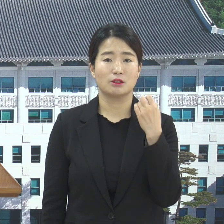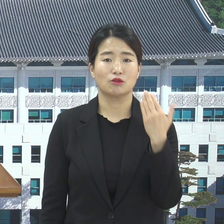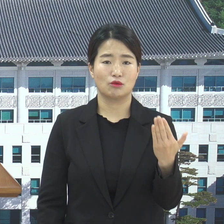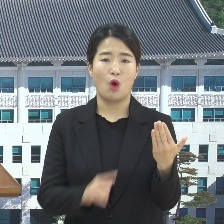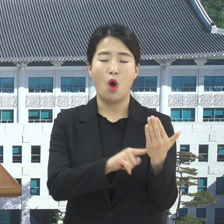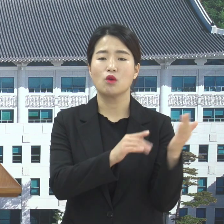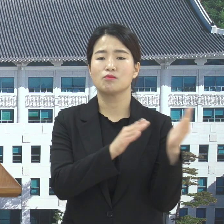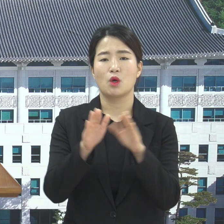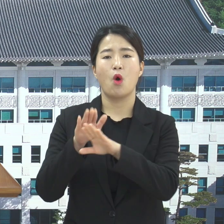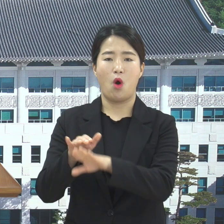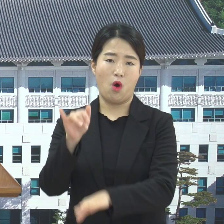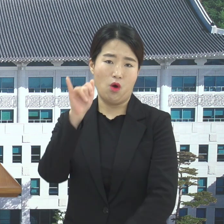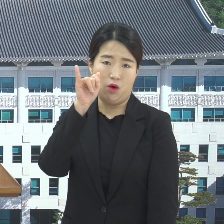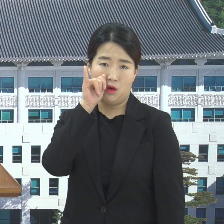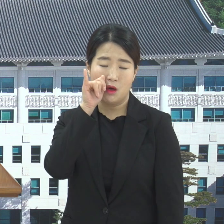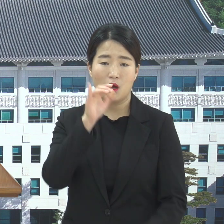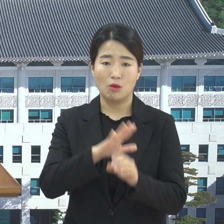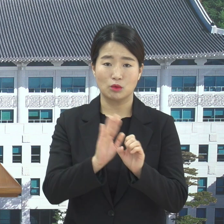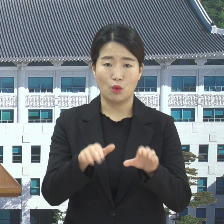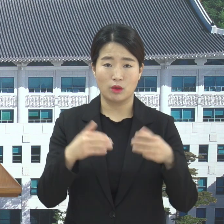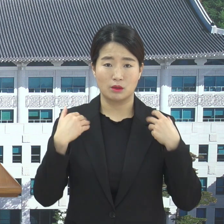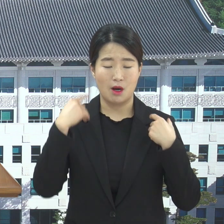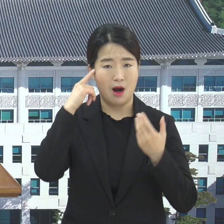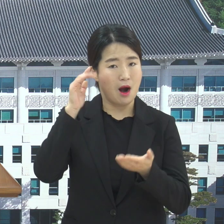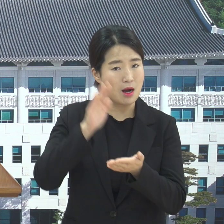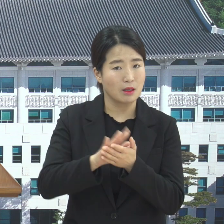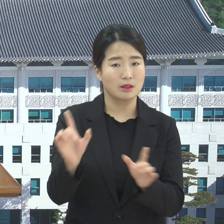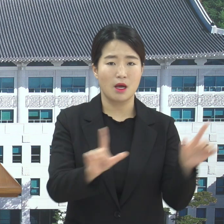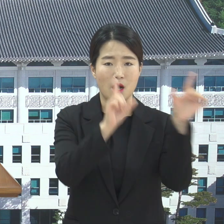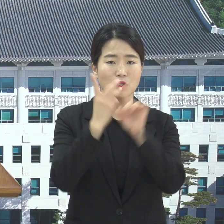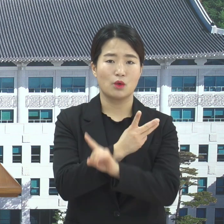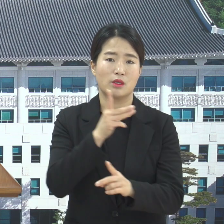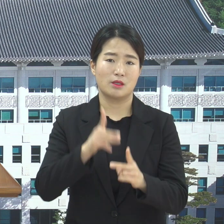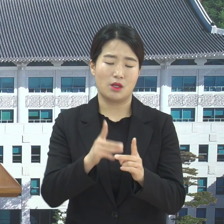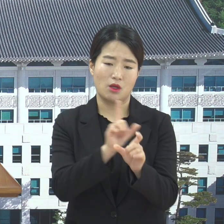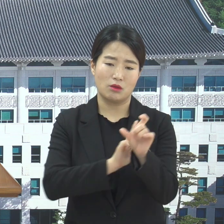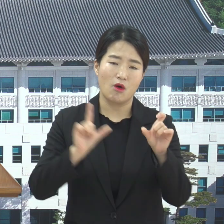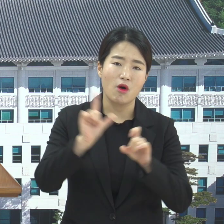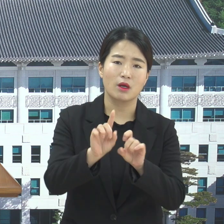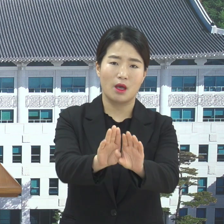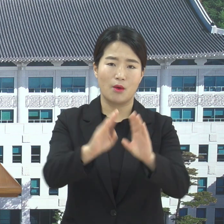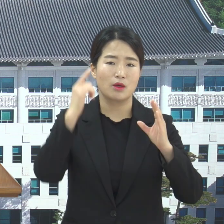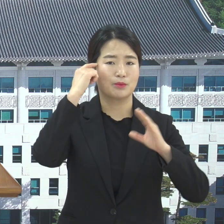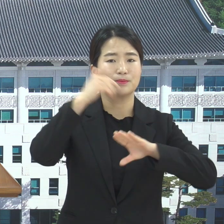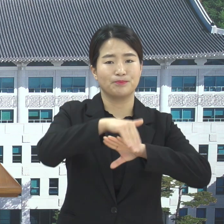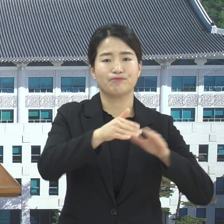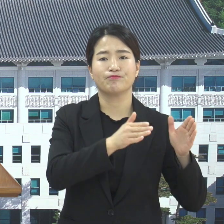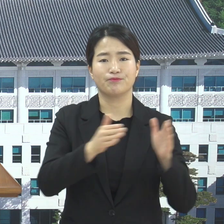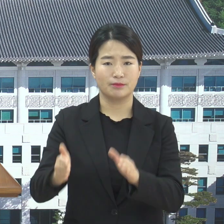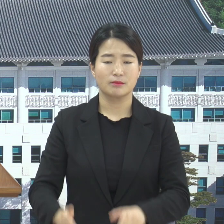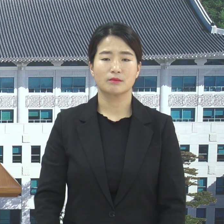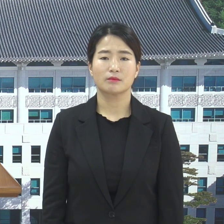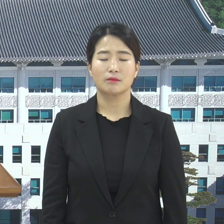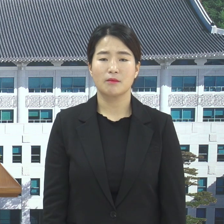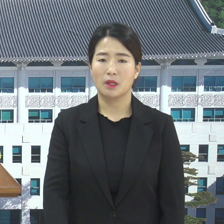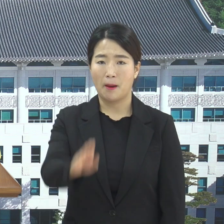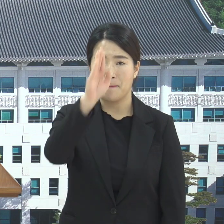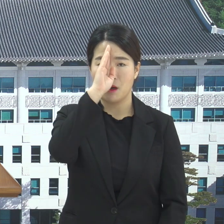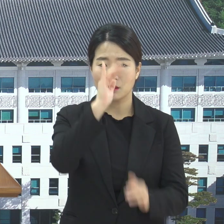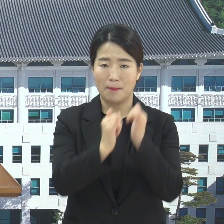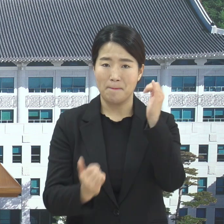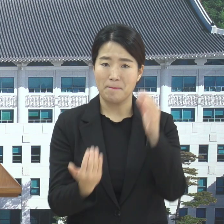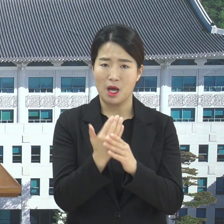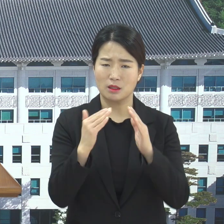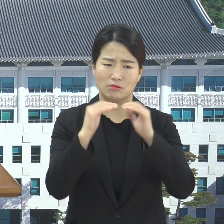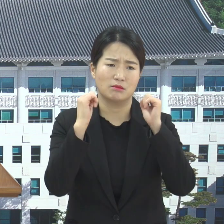129실이 준비되어 있으며 도 자체적으로 생활치료센터 추가 개소를 준비하고 있습니다. 환자 발생 시